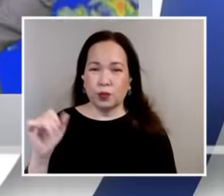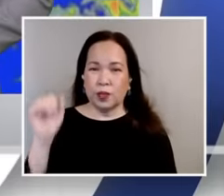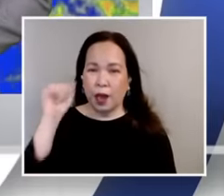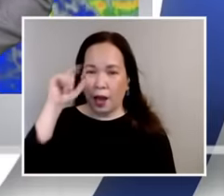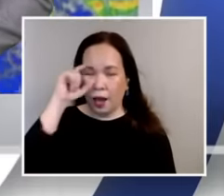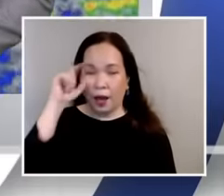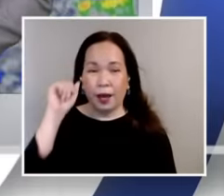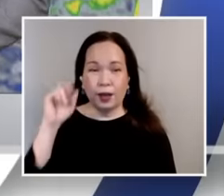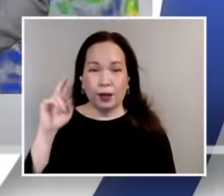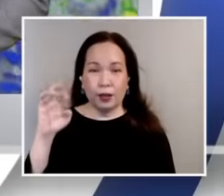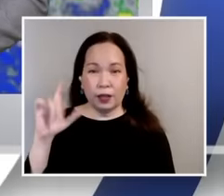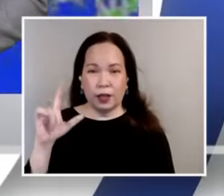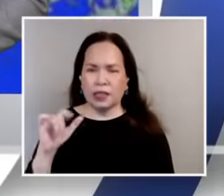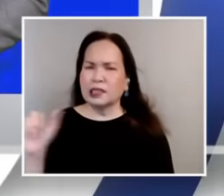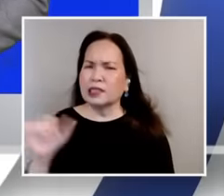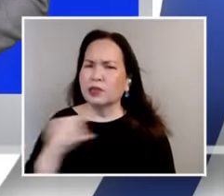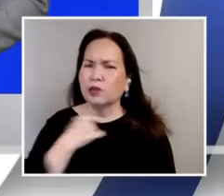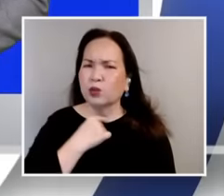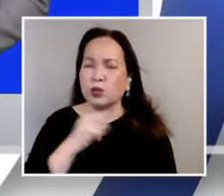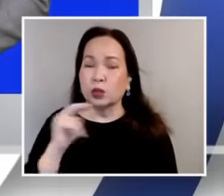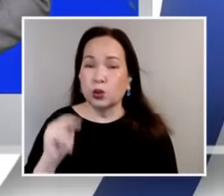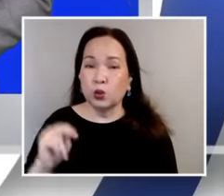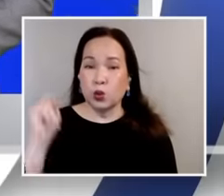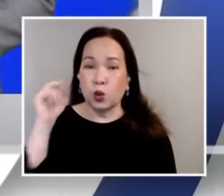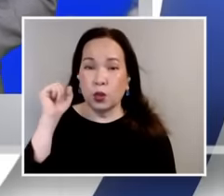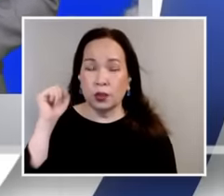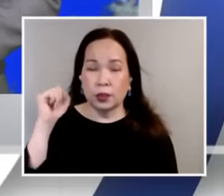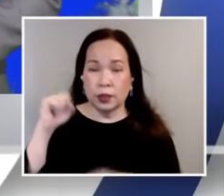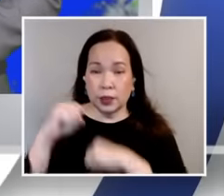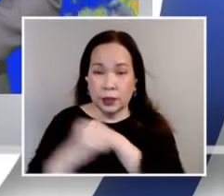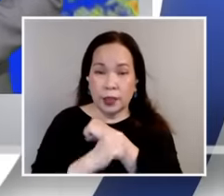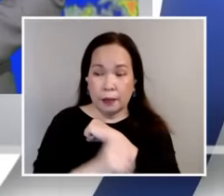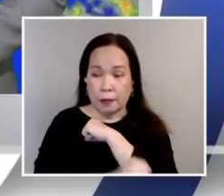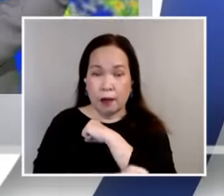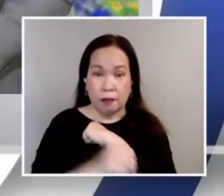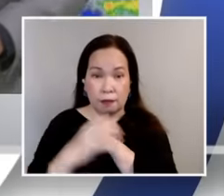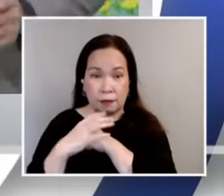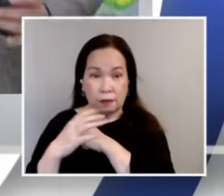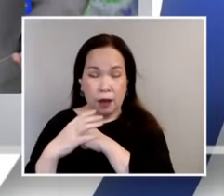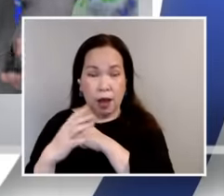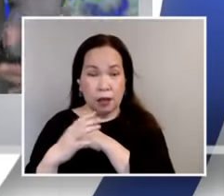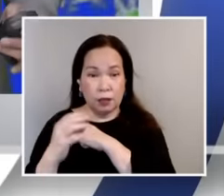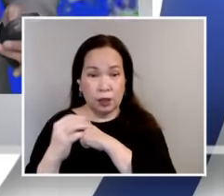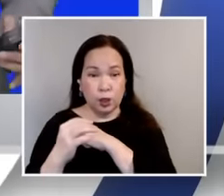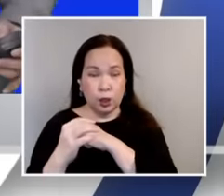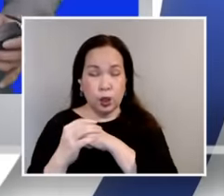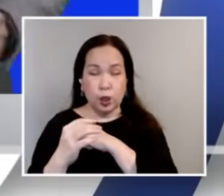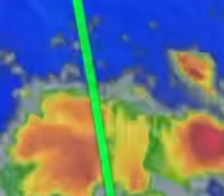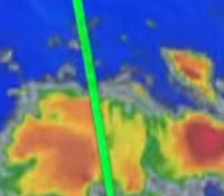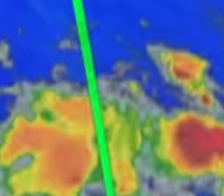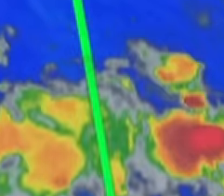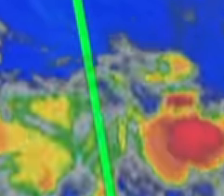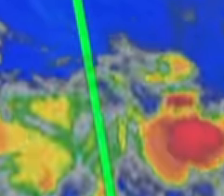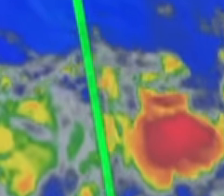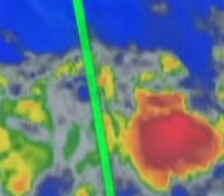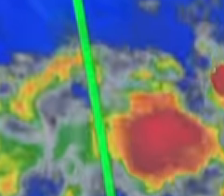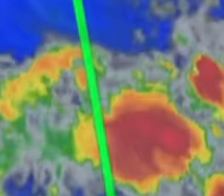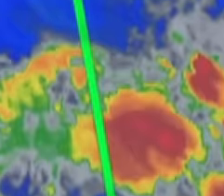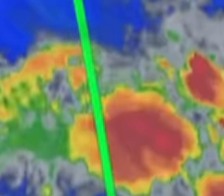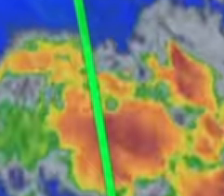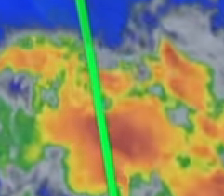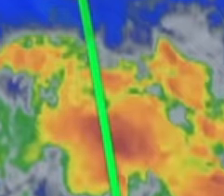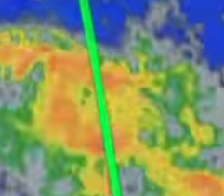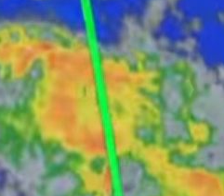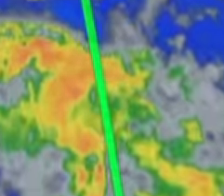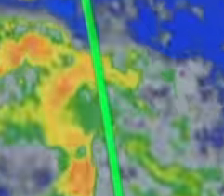sa Northern Samar, gaganda na ba ang panahon doon sa naturang lugar? Kabayan, inaasang gaganda na ang panahon sa Bicol Region